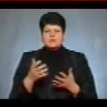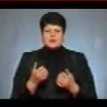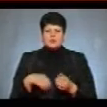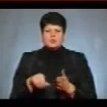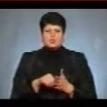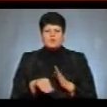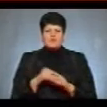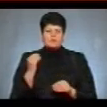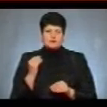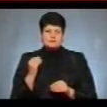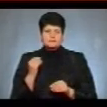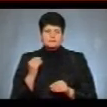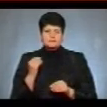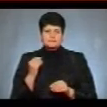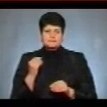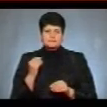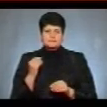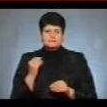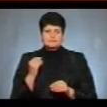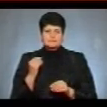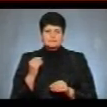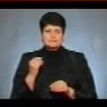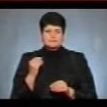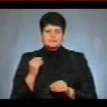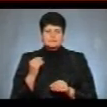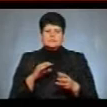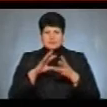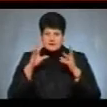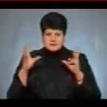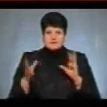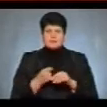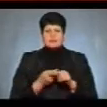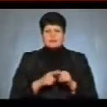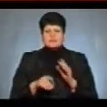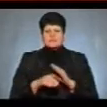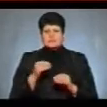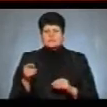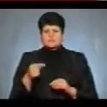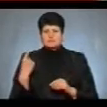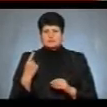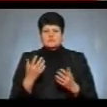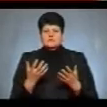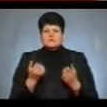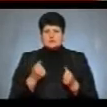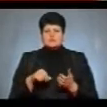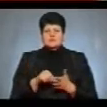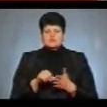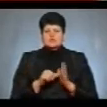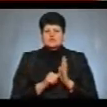у виборах? Ну, загал в цих виборах на Тернопільщині взяли участь